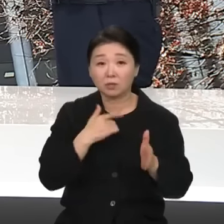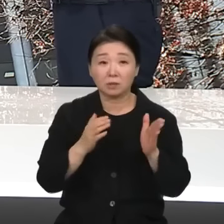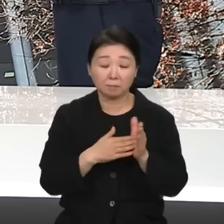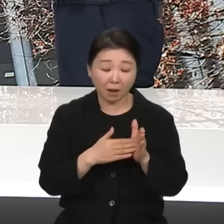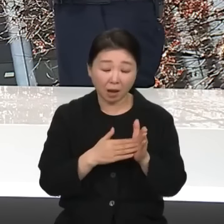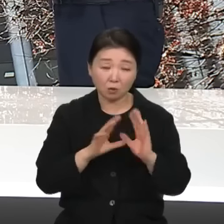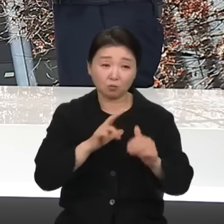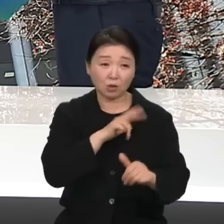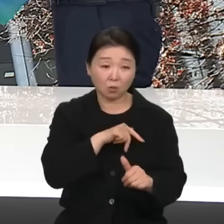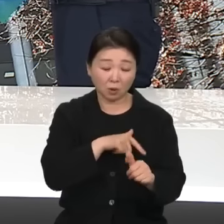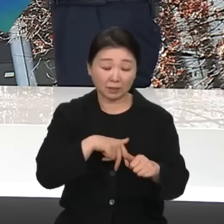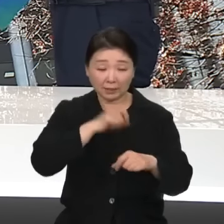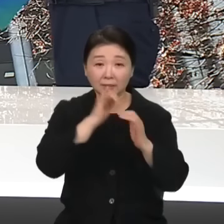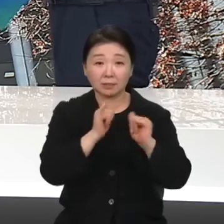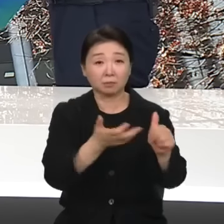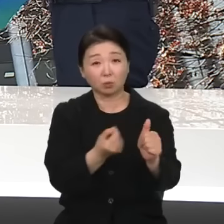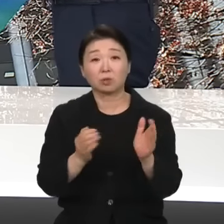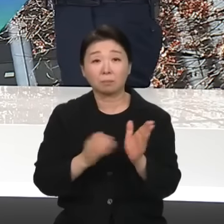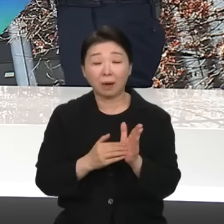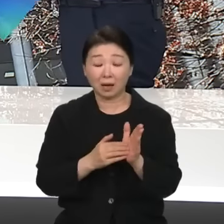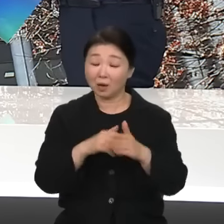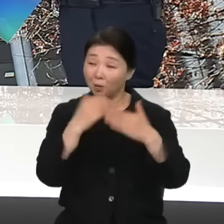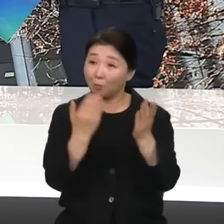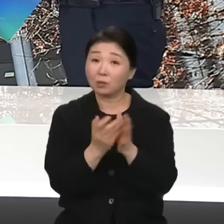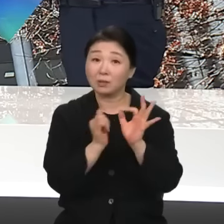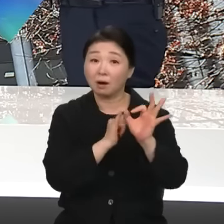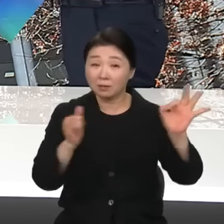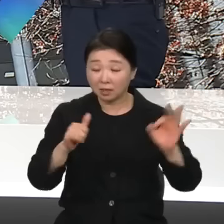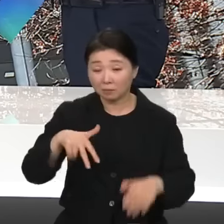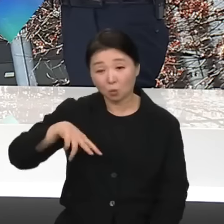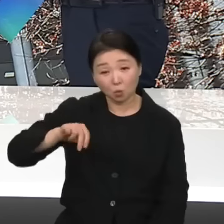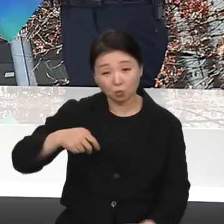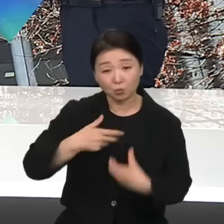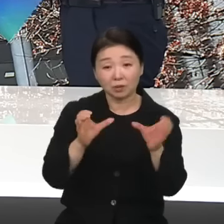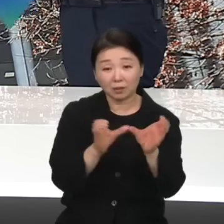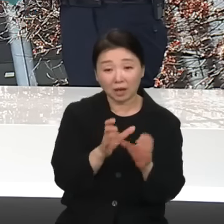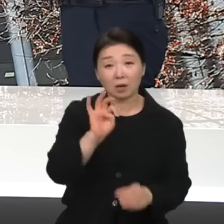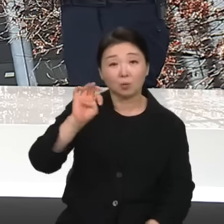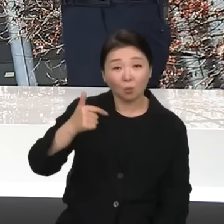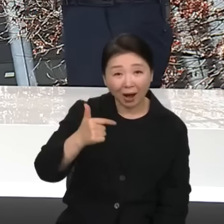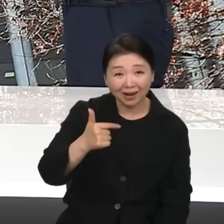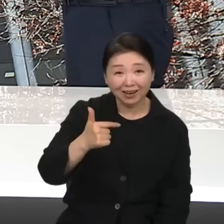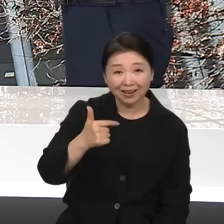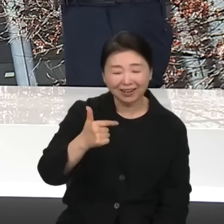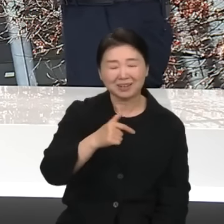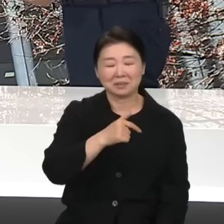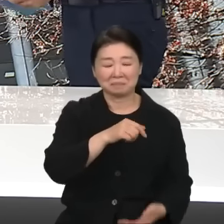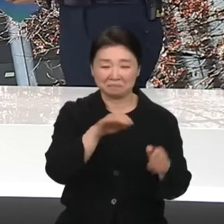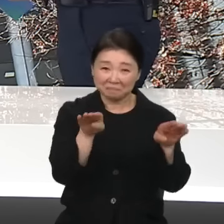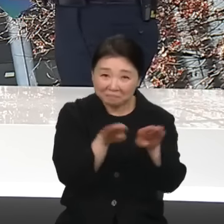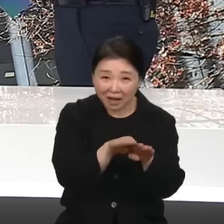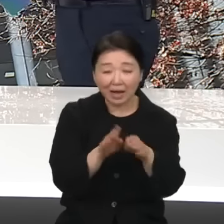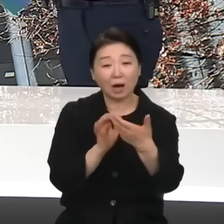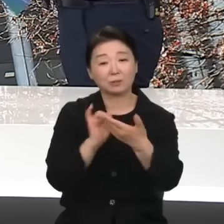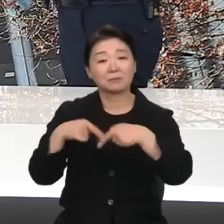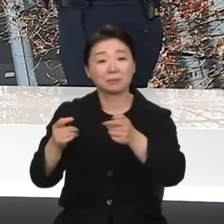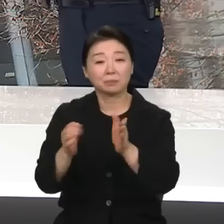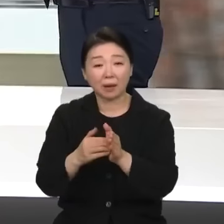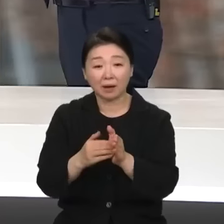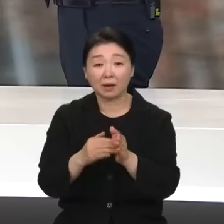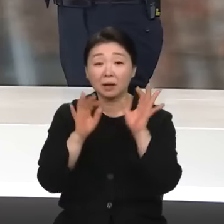사람들을 초청을 했습니다. 총 10명인데요. 네. 조국혁신당의 황운하 의원을 빼고 9명이 참석을 했습니다. 자, 보시면은